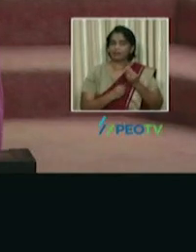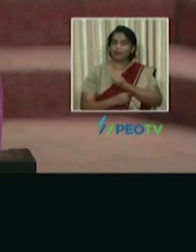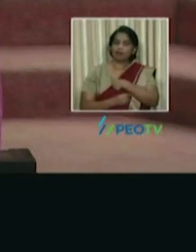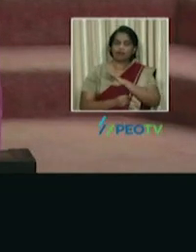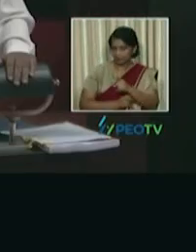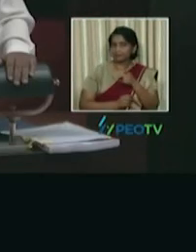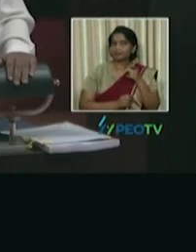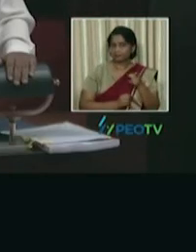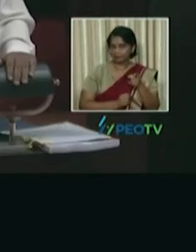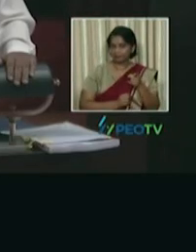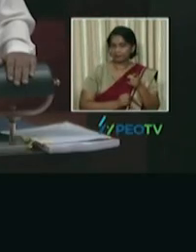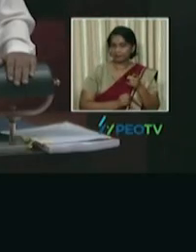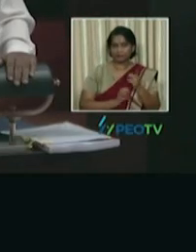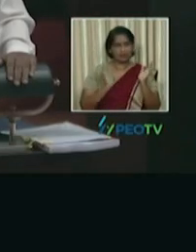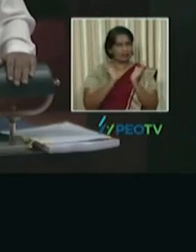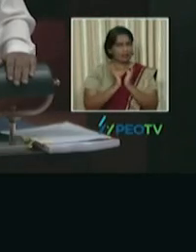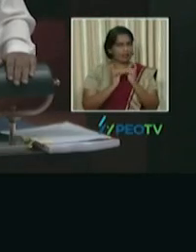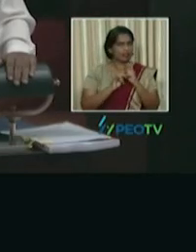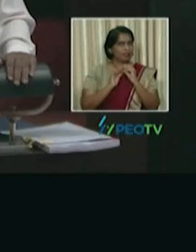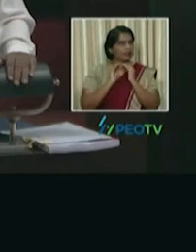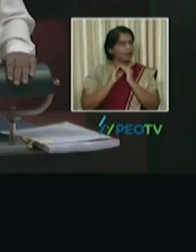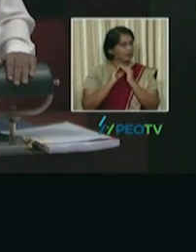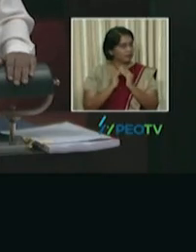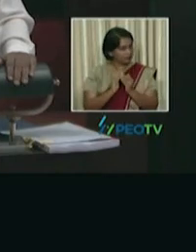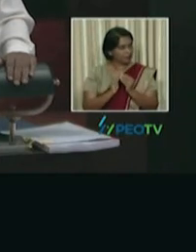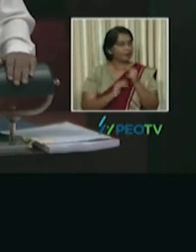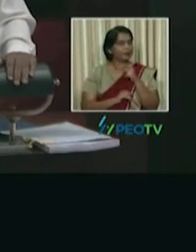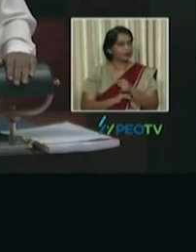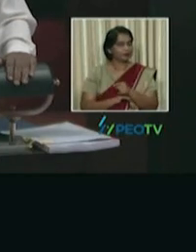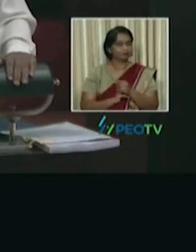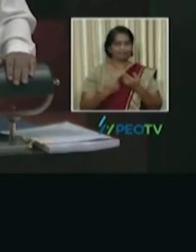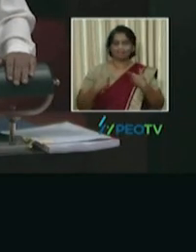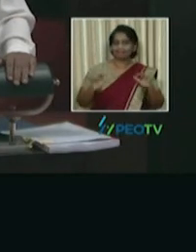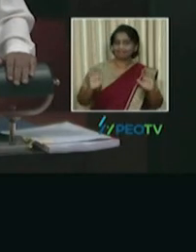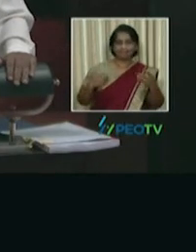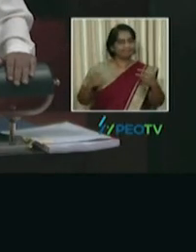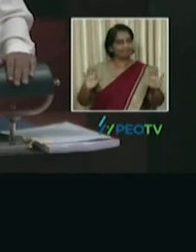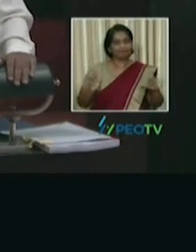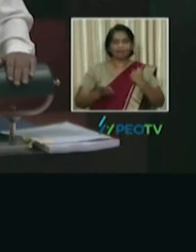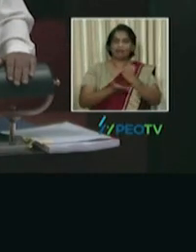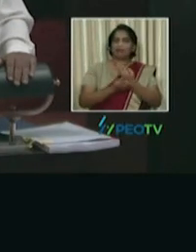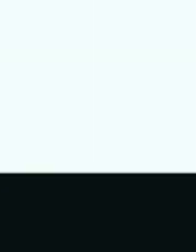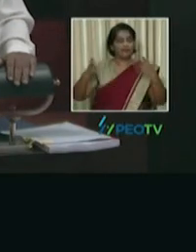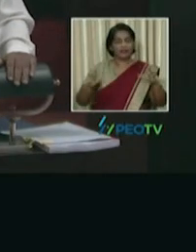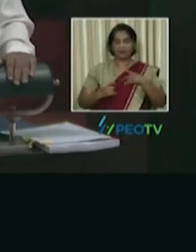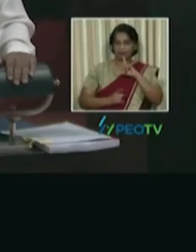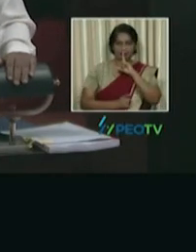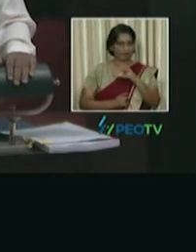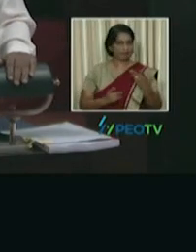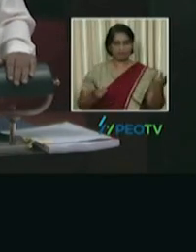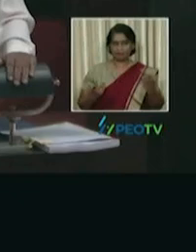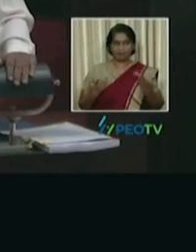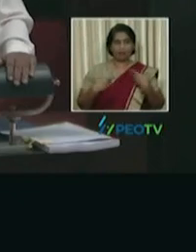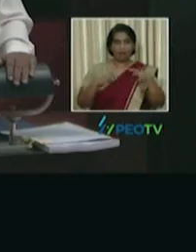එකඟ වෙලා තියෙන්නේ. වනජීවි දෙපාර්තමේන්තුවට මේක අත හොද ගන්න බෑ, දැන් මේක සන්නසකින් බාර දුන්නයි කියලා. එහෙම නැත්නම් අපිට